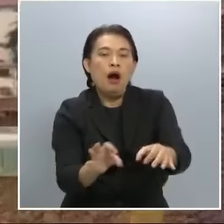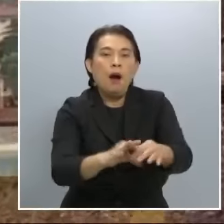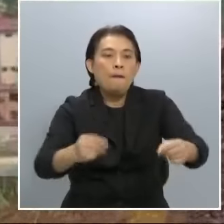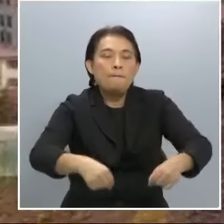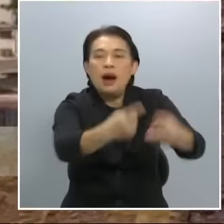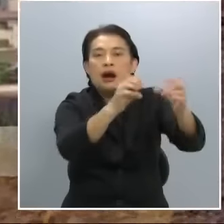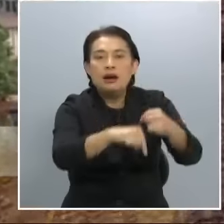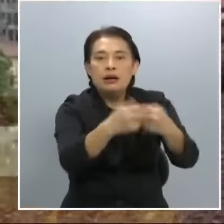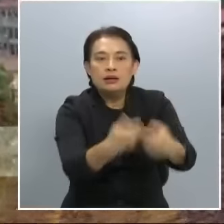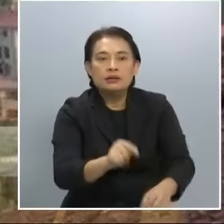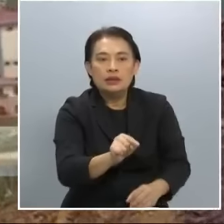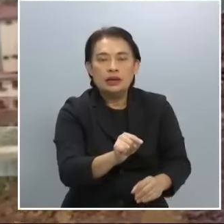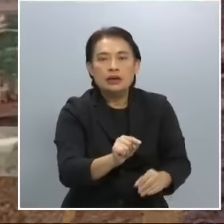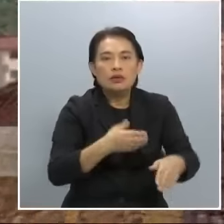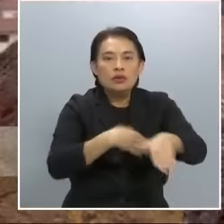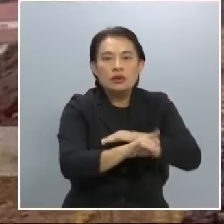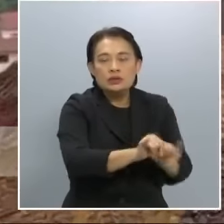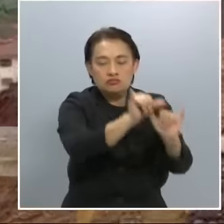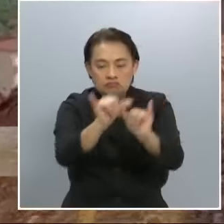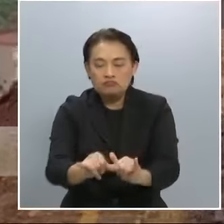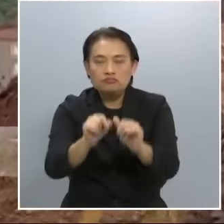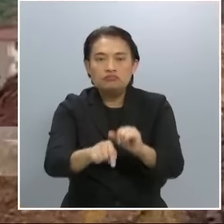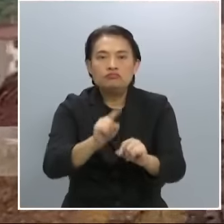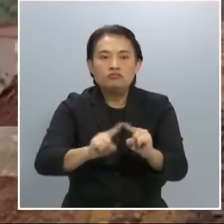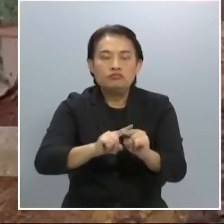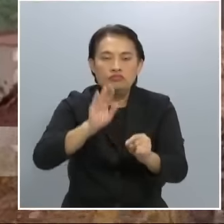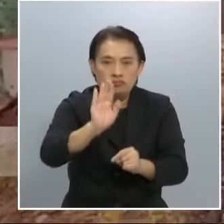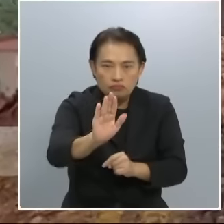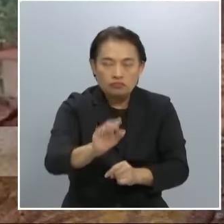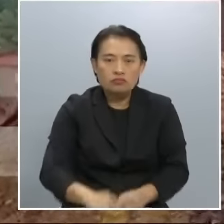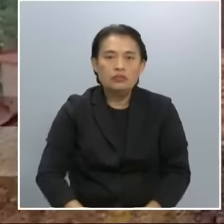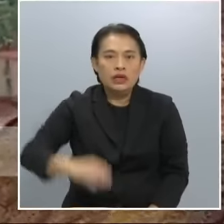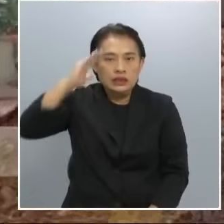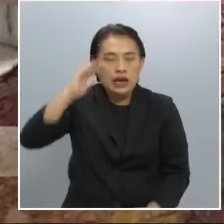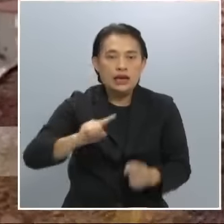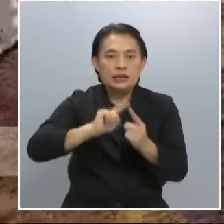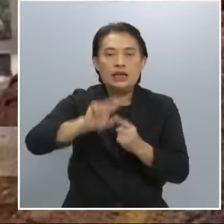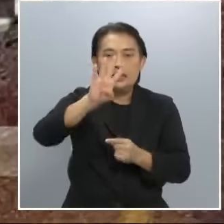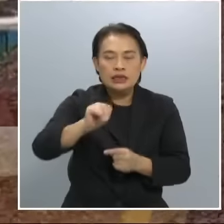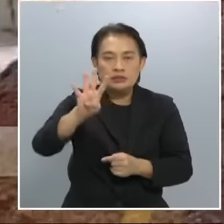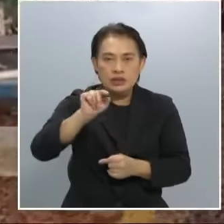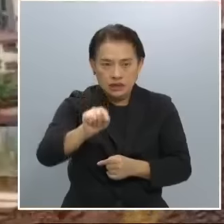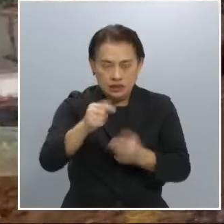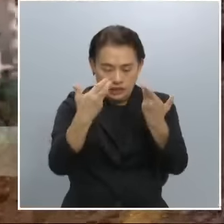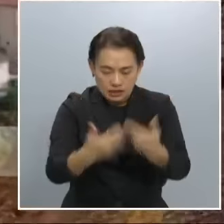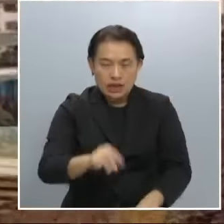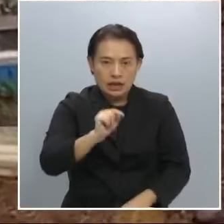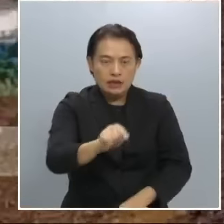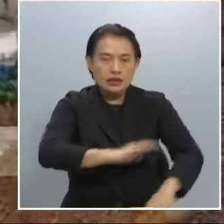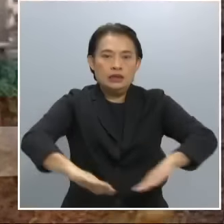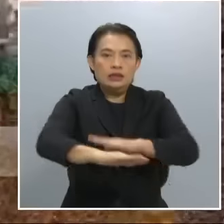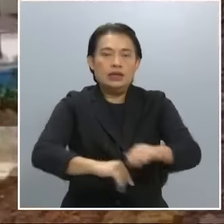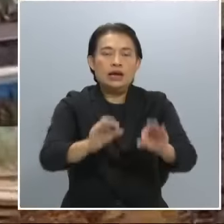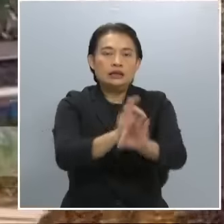ร275และกองพลฐานราบเบาที่44เมียวดีนี่เป็นฐานที่มาสุดท้ายที่แ